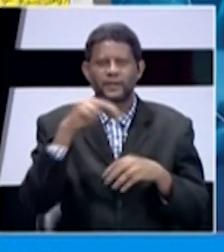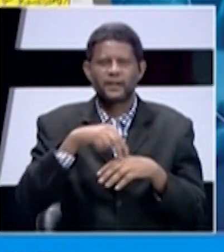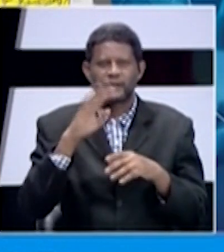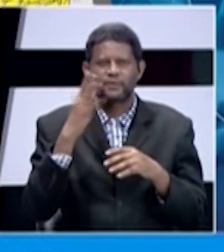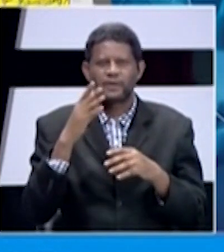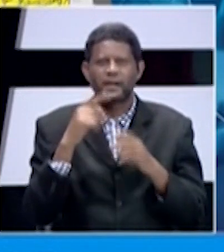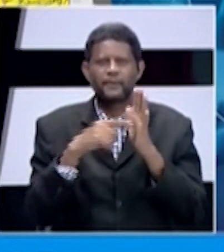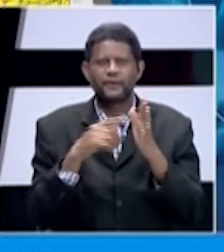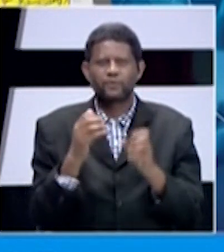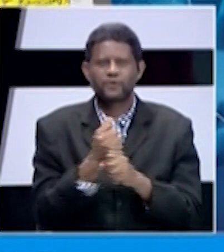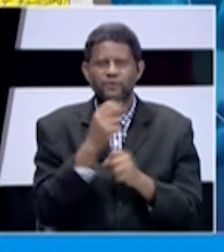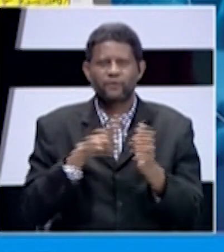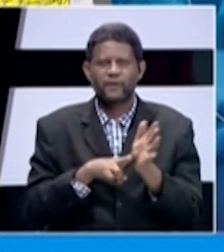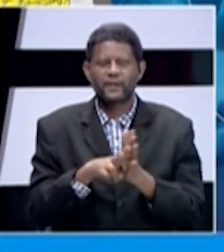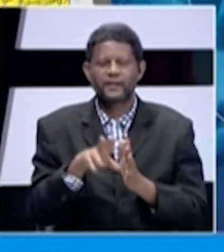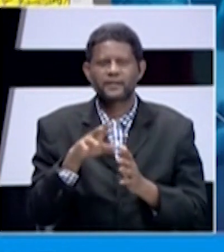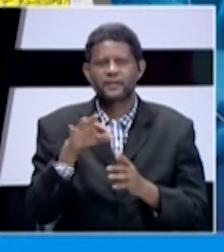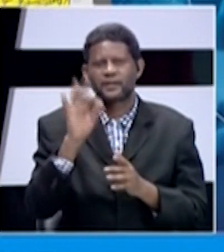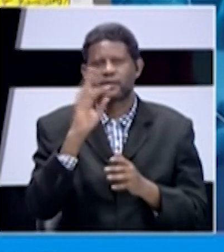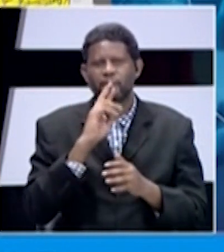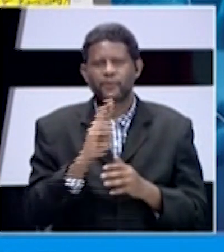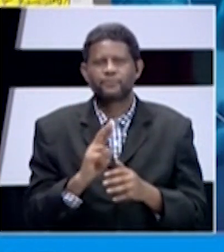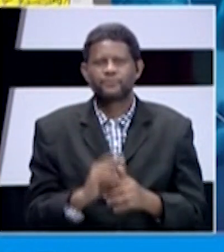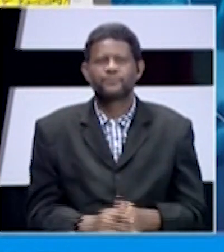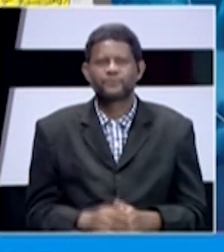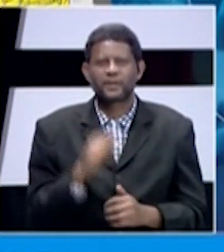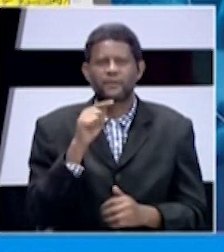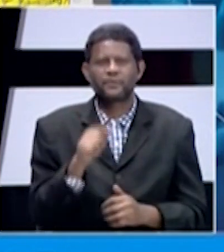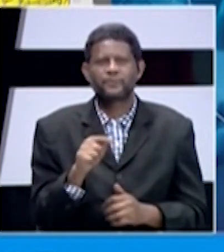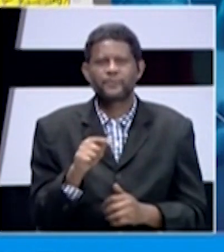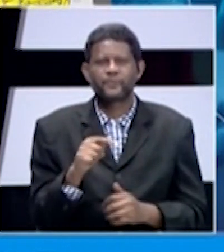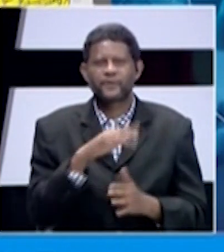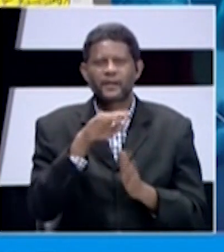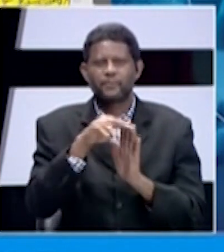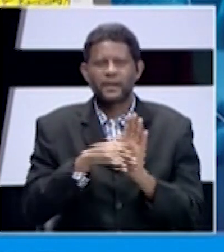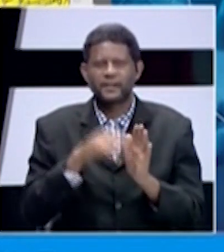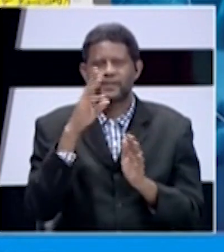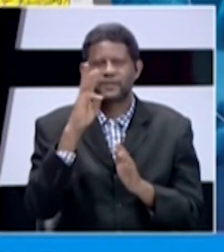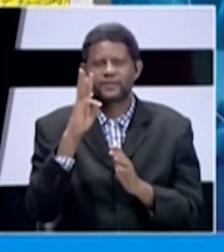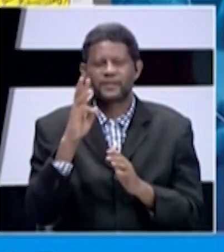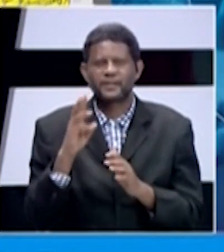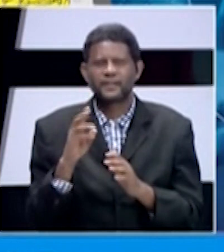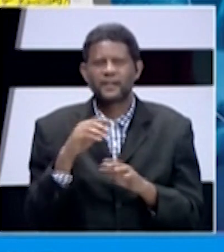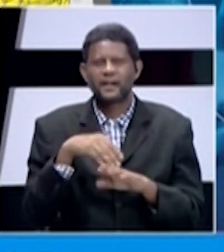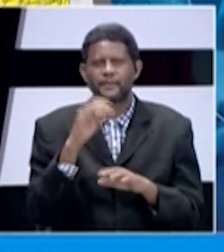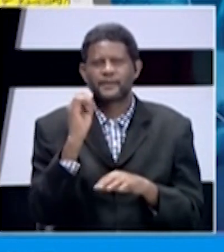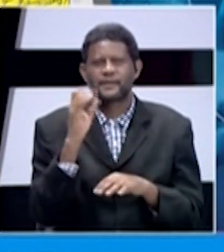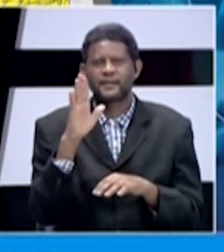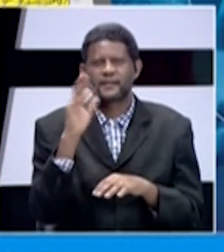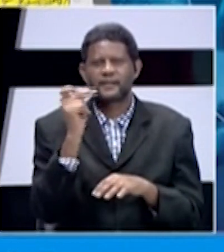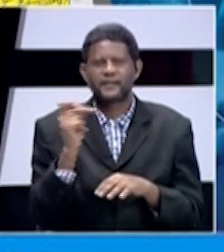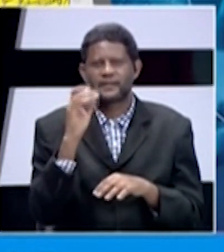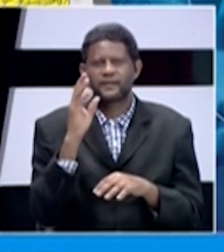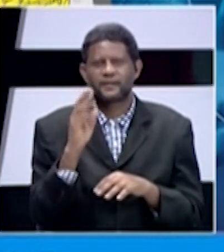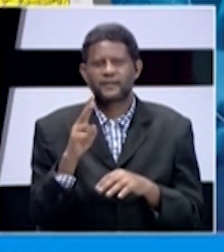ናሙና ተወሲዱ ቫይረስ ኮሮና ዝተረኸቦም እዮም። ካብዚኦም ኣብ መቐለ 6 ወገናት፣ ኣብ ፀገዴ 4 ወገናት፣